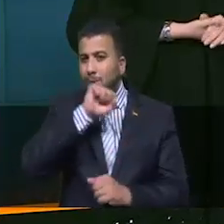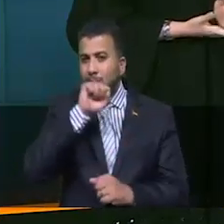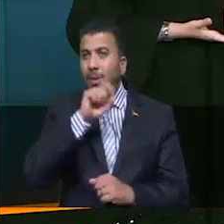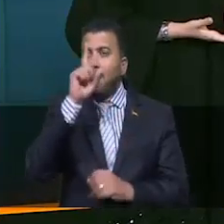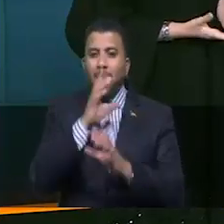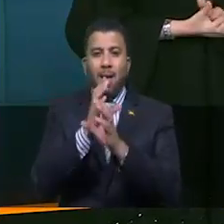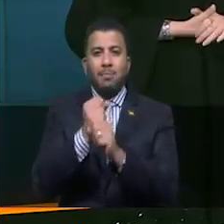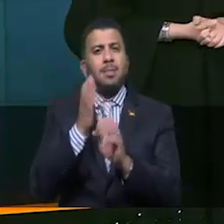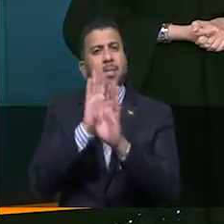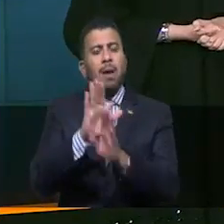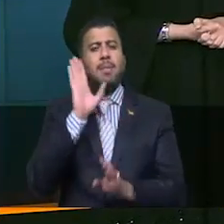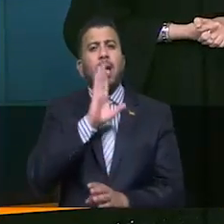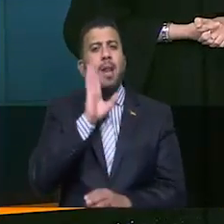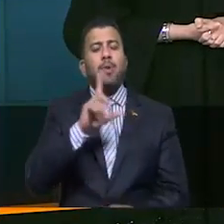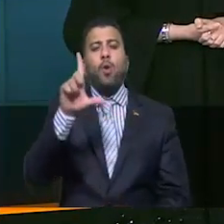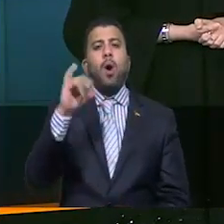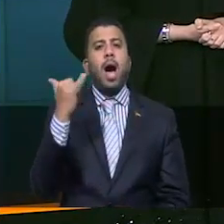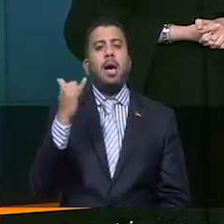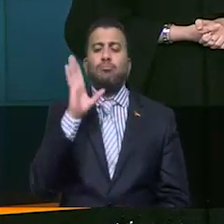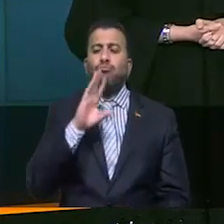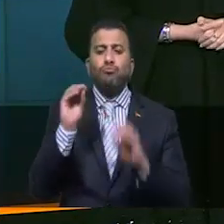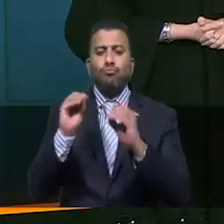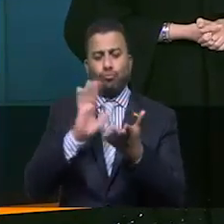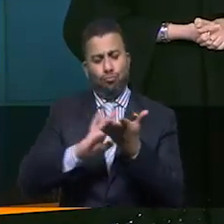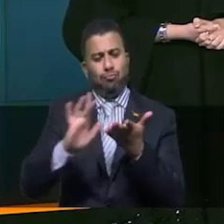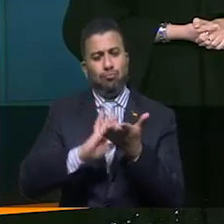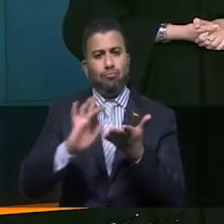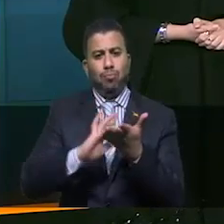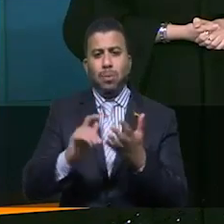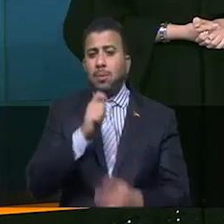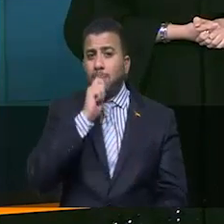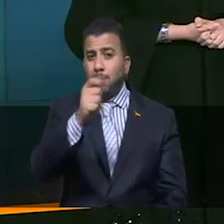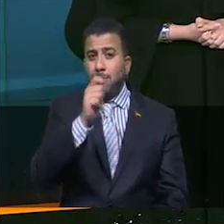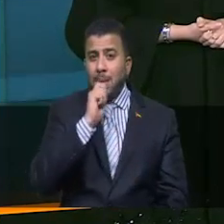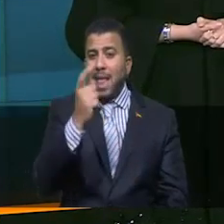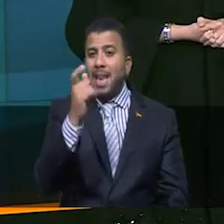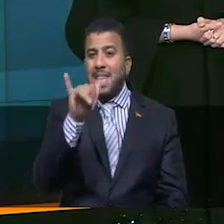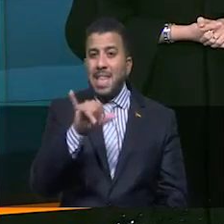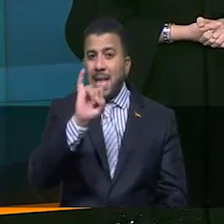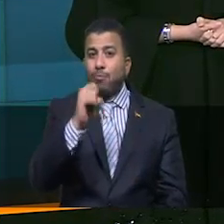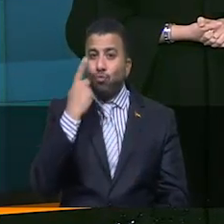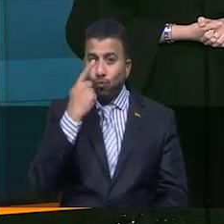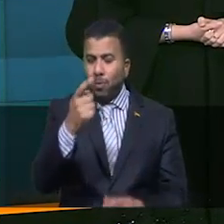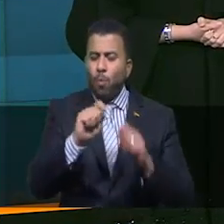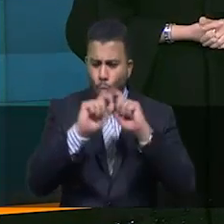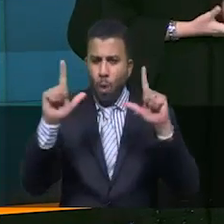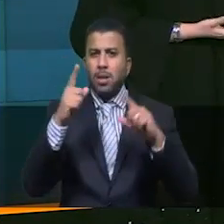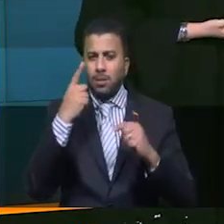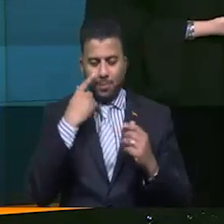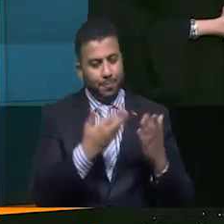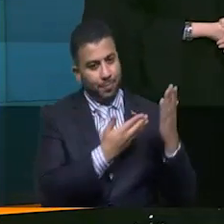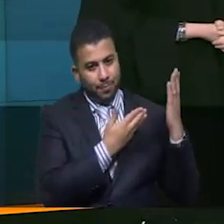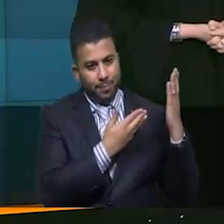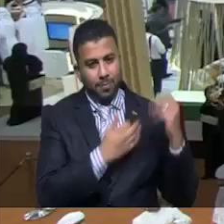الله لدعم التعليم باللغة العربية بالوسائل الذكية. والآن مراسلتنا ريم عيسى تطلعنا بشكل أوفى حول ما تتضمنه